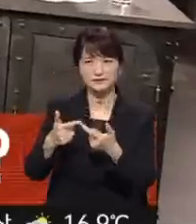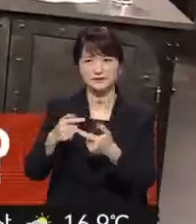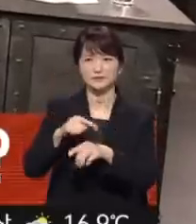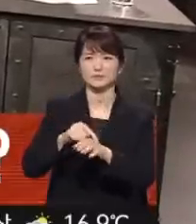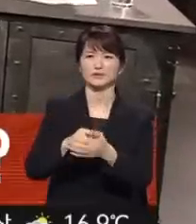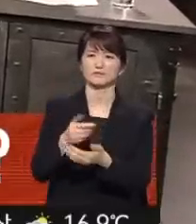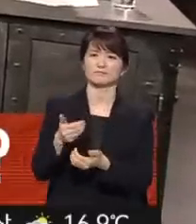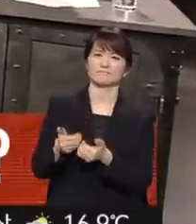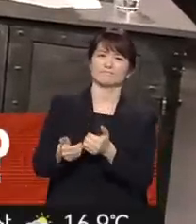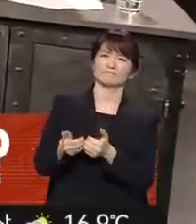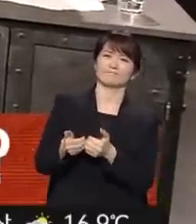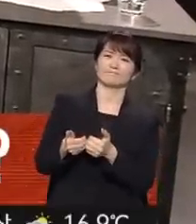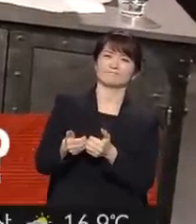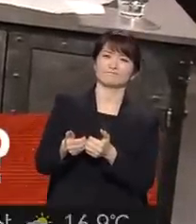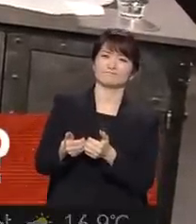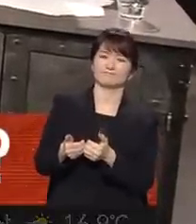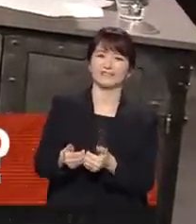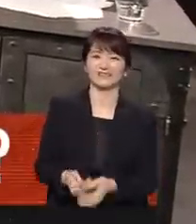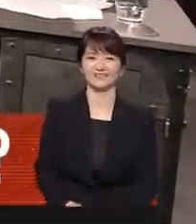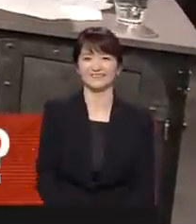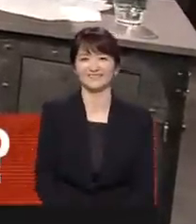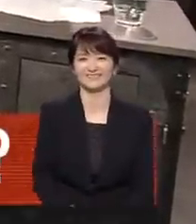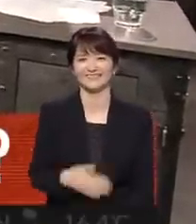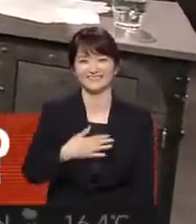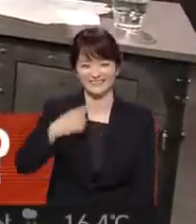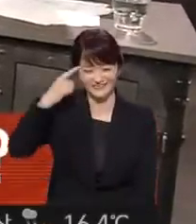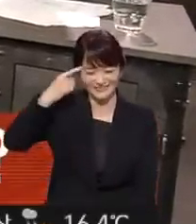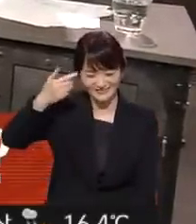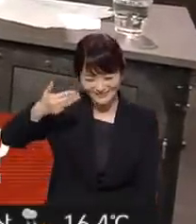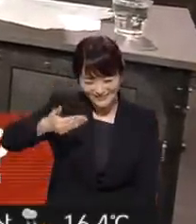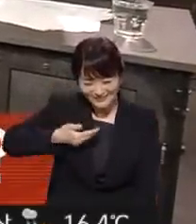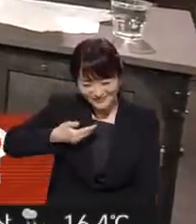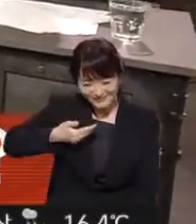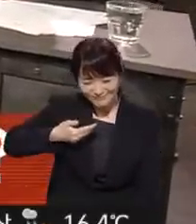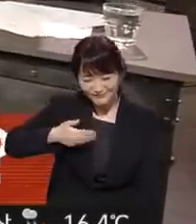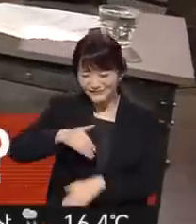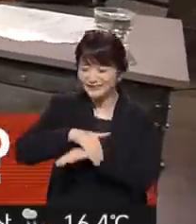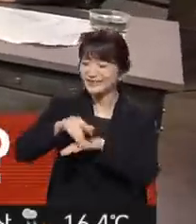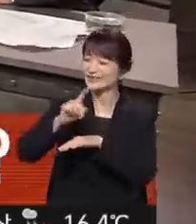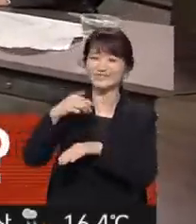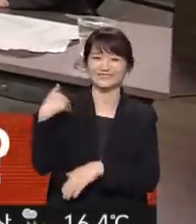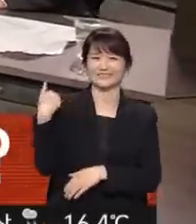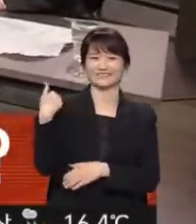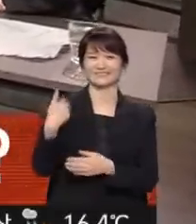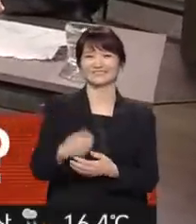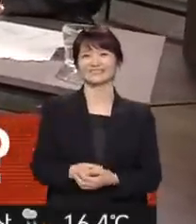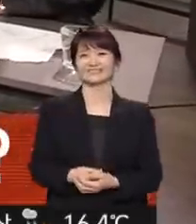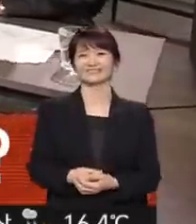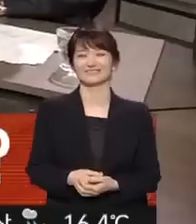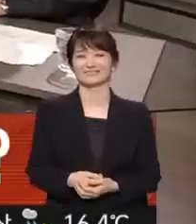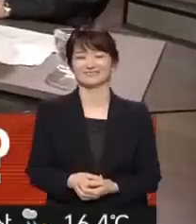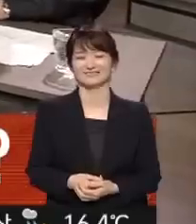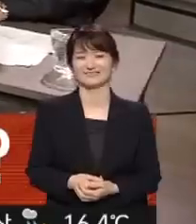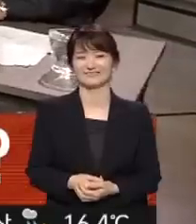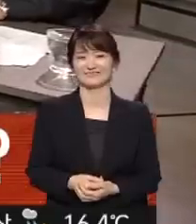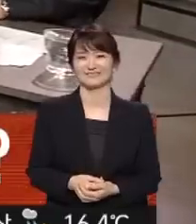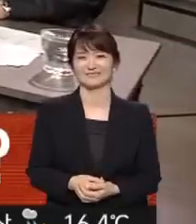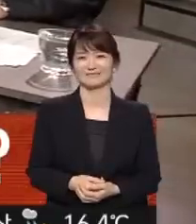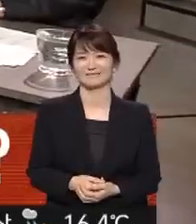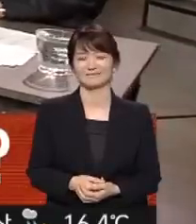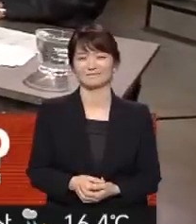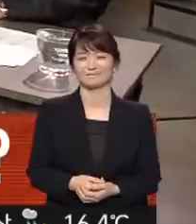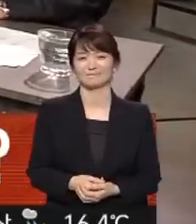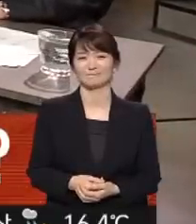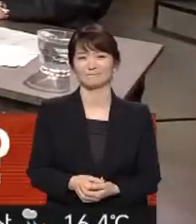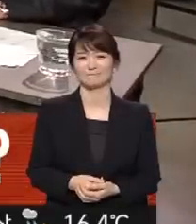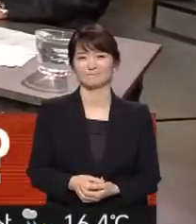저도. 네, 그 제 질문의 의도를 팀장님 잘 모르시는 약간 아, 이 사례자 얘기 같이 또 이렇게 말씀을